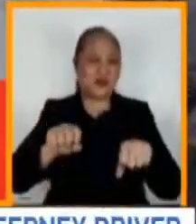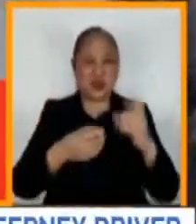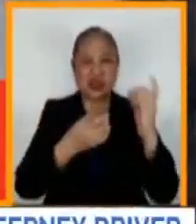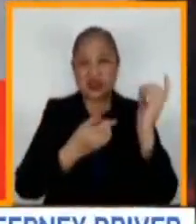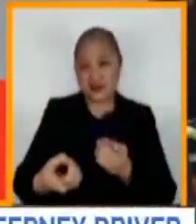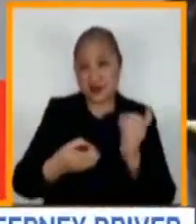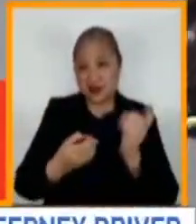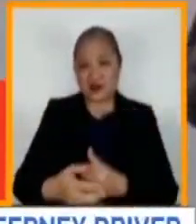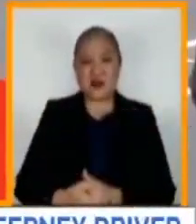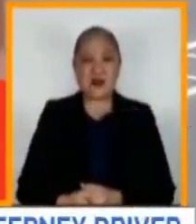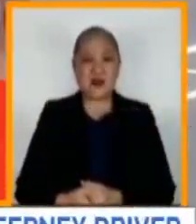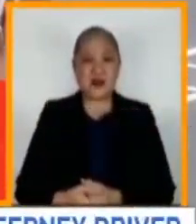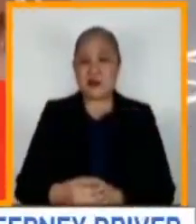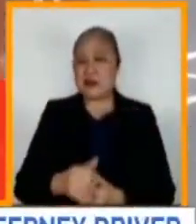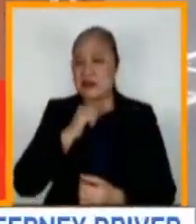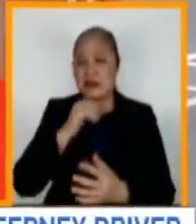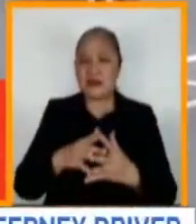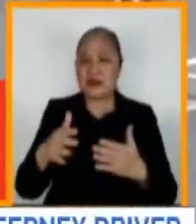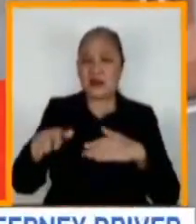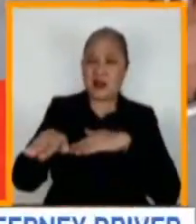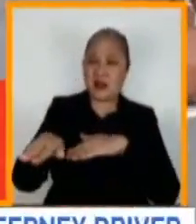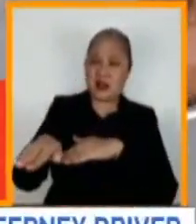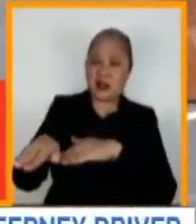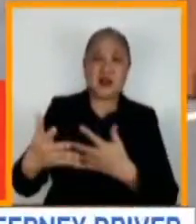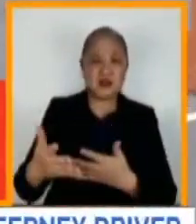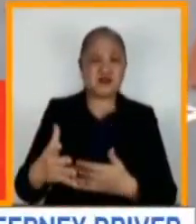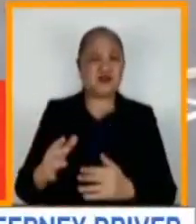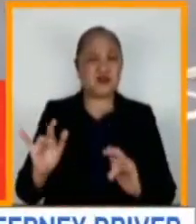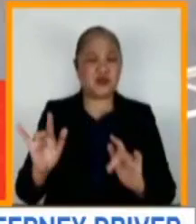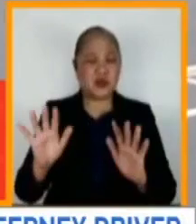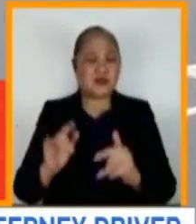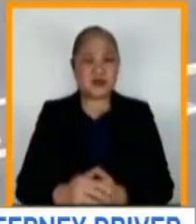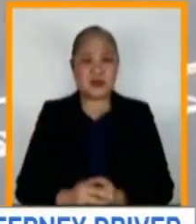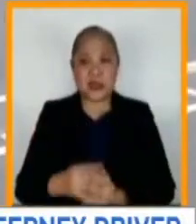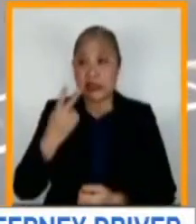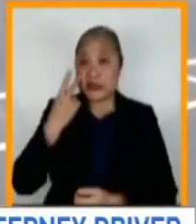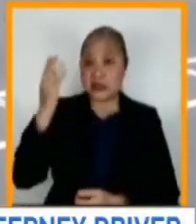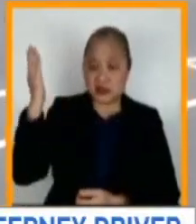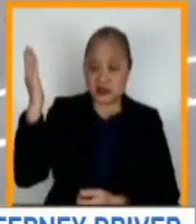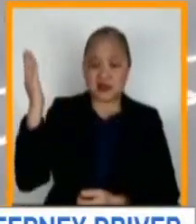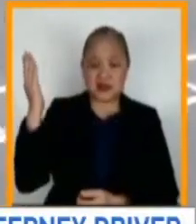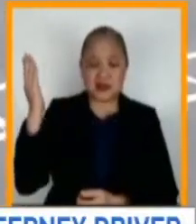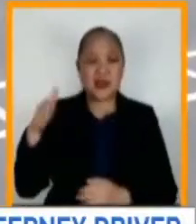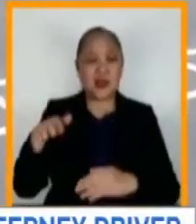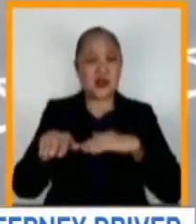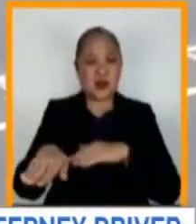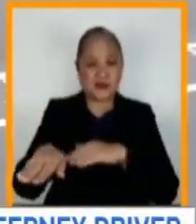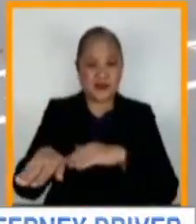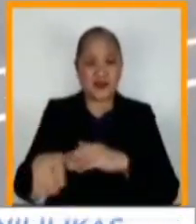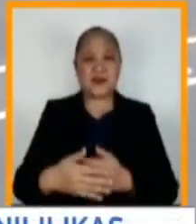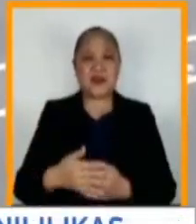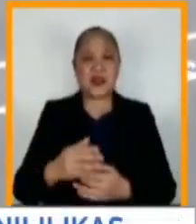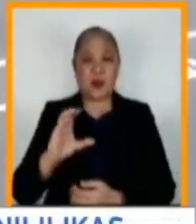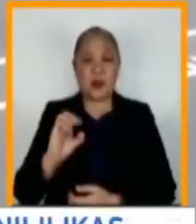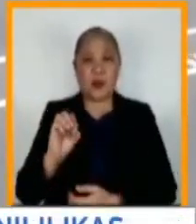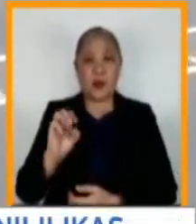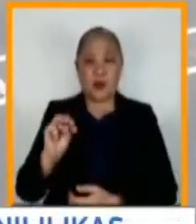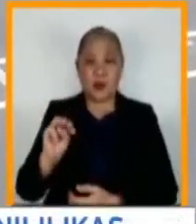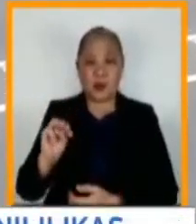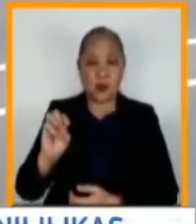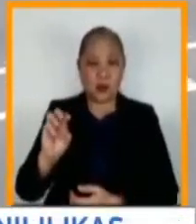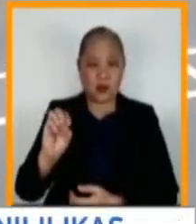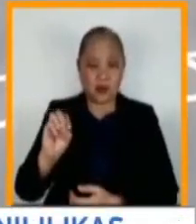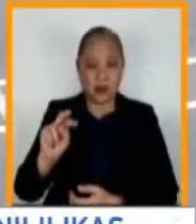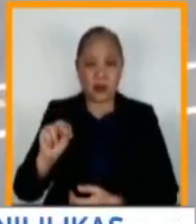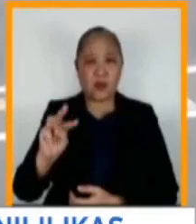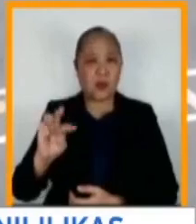speaking of traffic, silipin na rin po natin ngayon yung traffic situation dito sa bagay ito ng Commonwealth Avenue sa area ng Filcoa. Maluwag na maluwag pa naman po itong lane